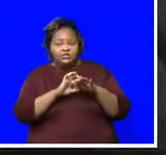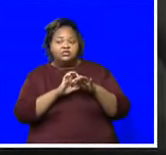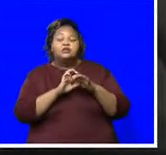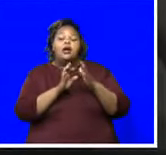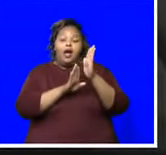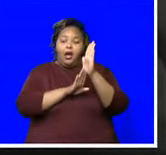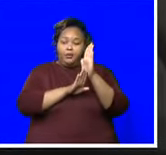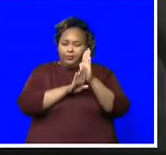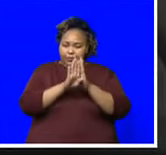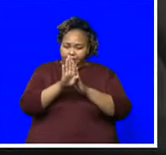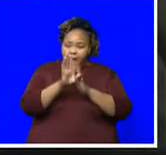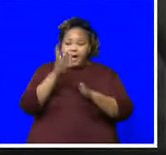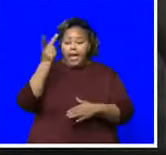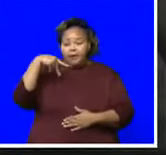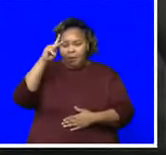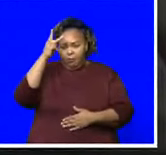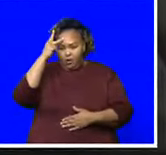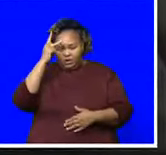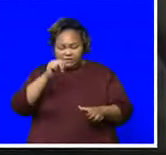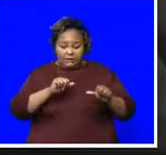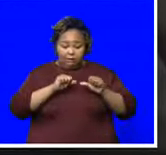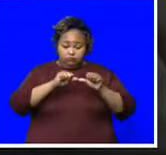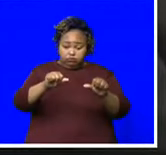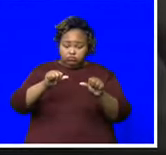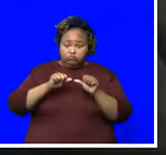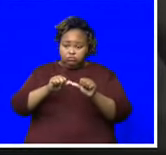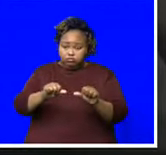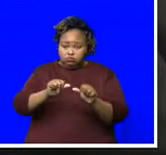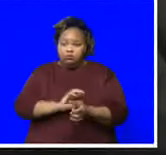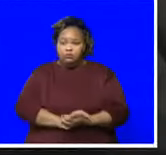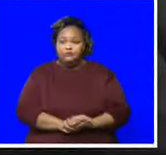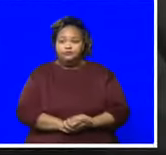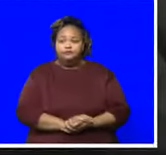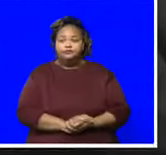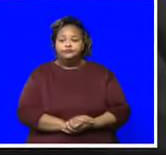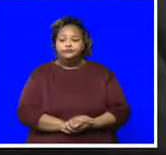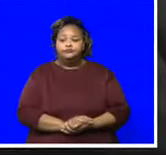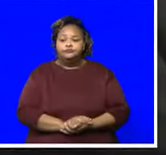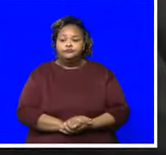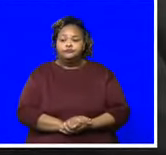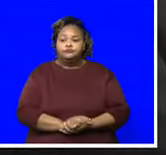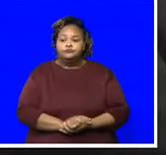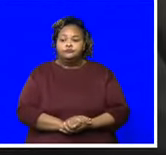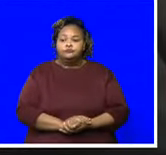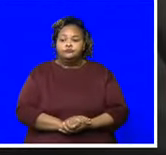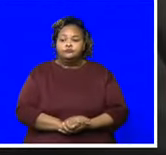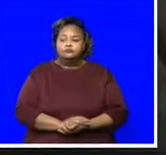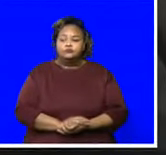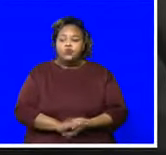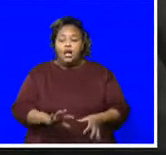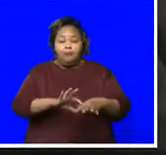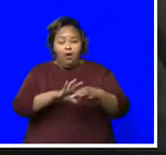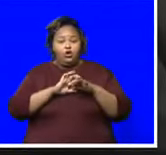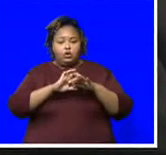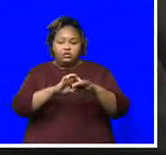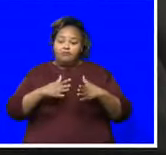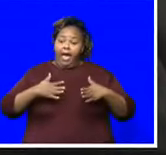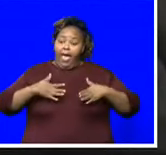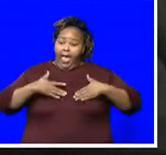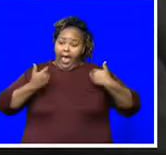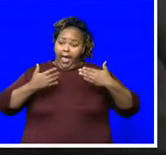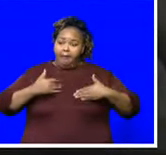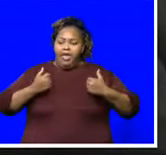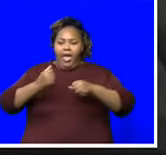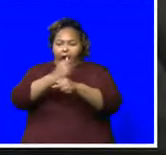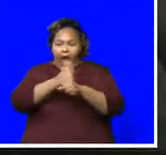ama-policies kufanele abe khona. Kwabonakala ukuthi tinhlangano vele yakwethabela loku lesikwenako naloko ukuthi